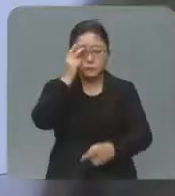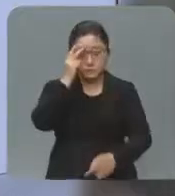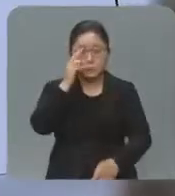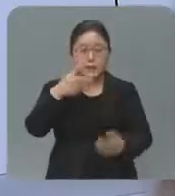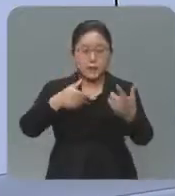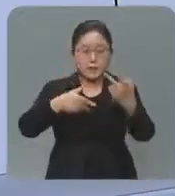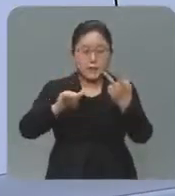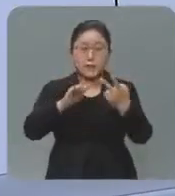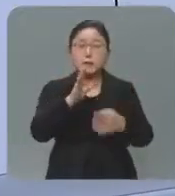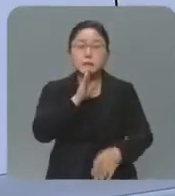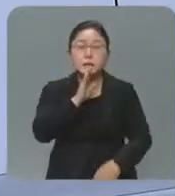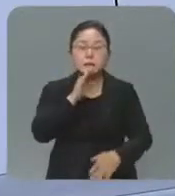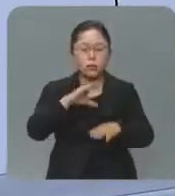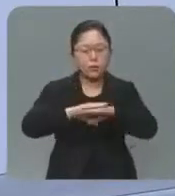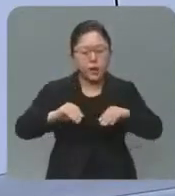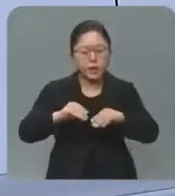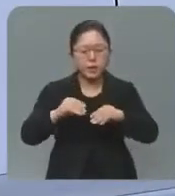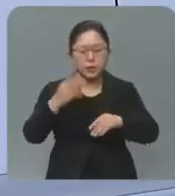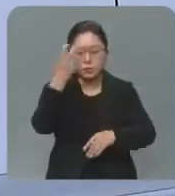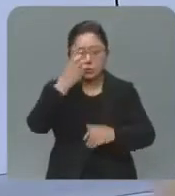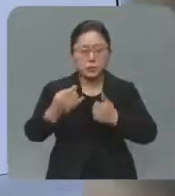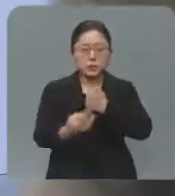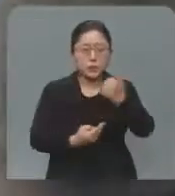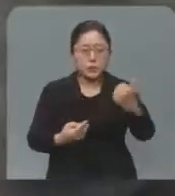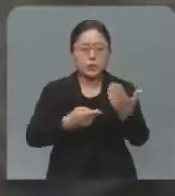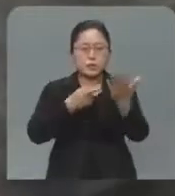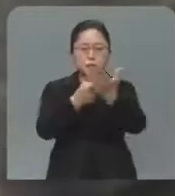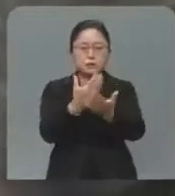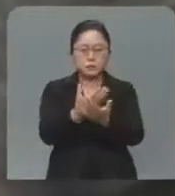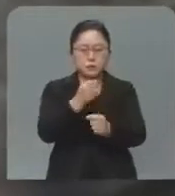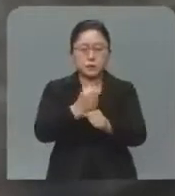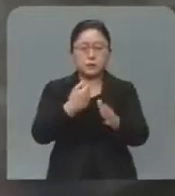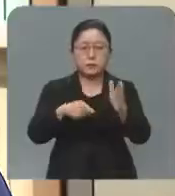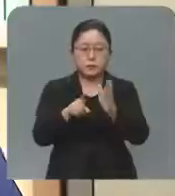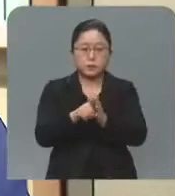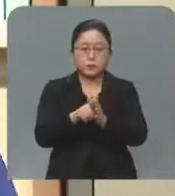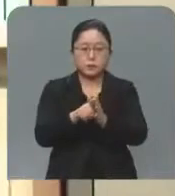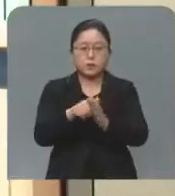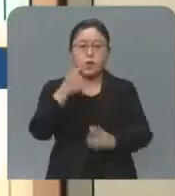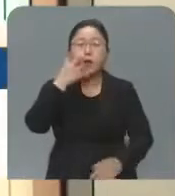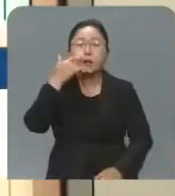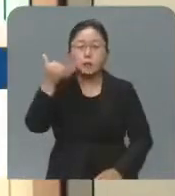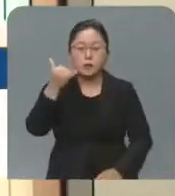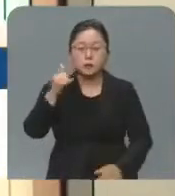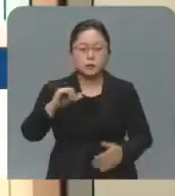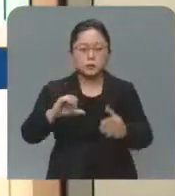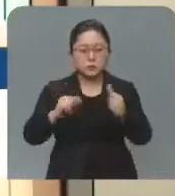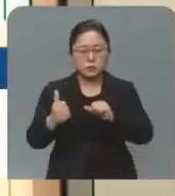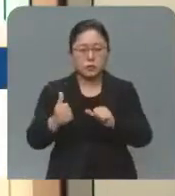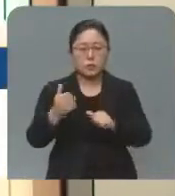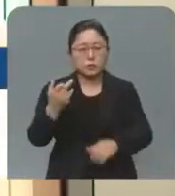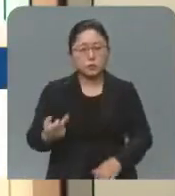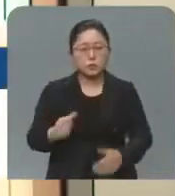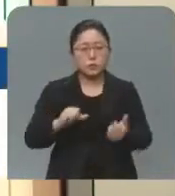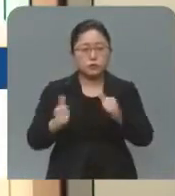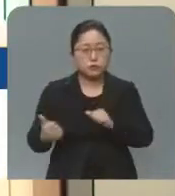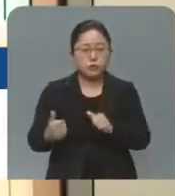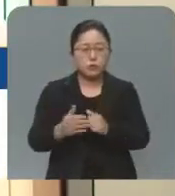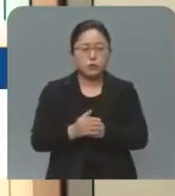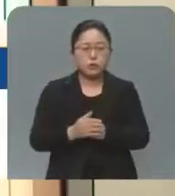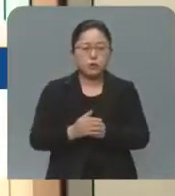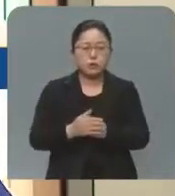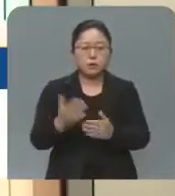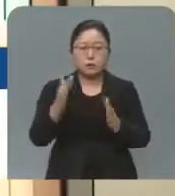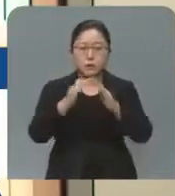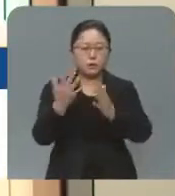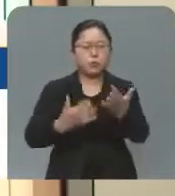화해위원회에 진상 규명을 위한 신청서를 접수하기 위해서입니다. 우리는 어미 아버지 다 돌아가시고 동생도 죽고 있는데 집도